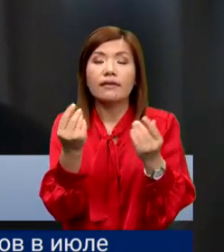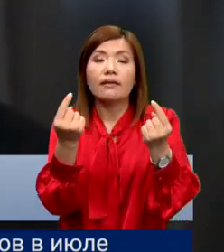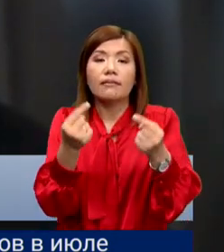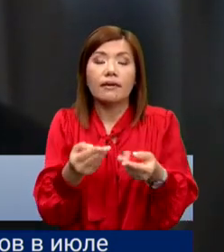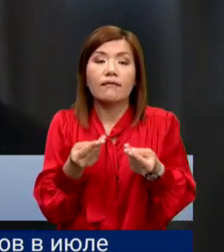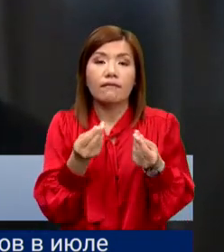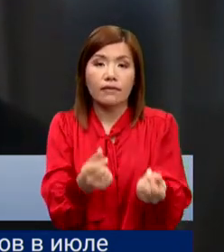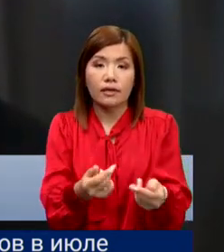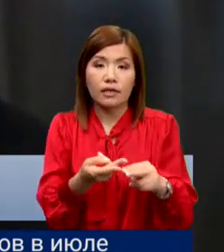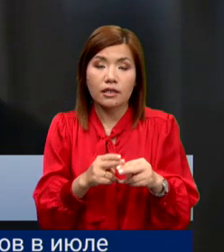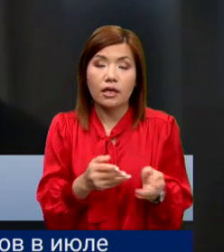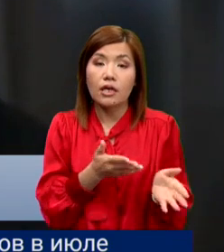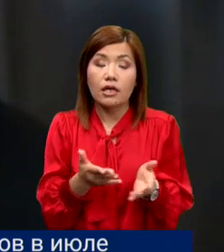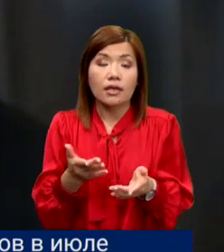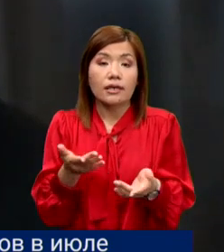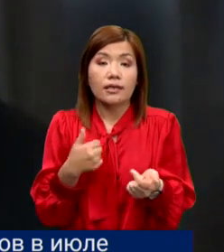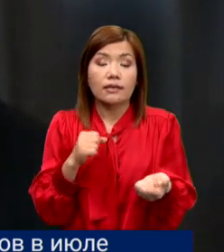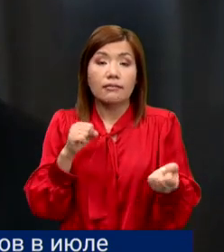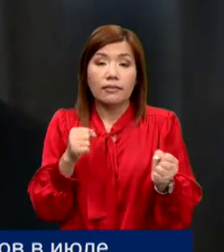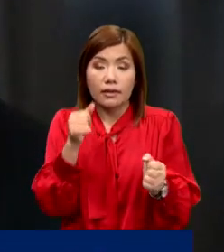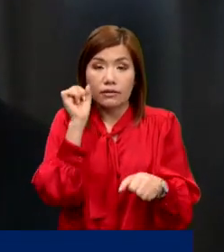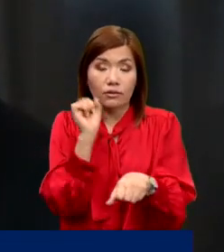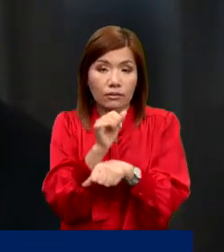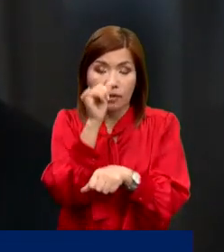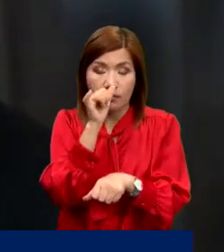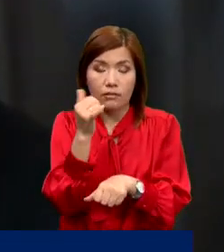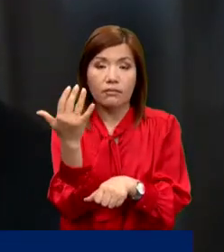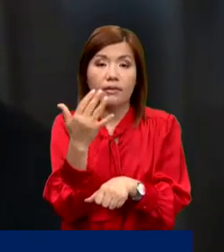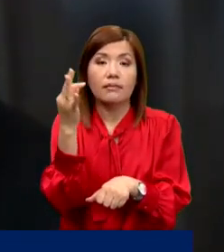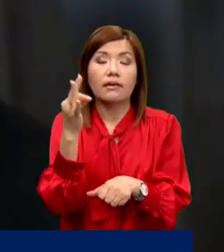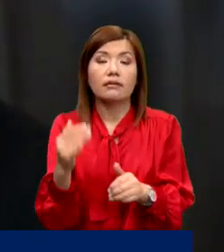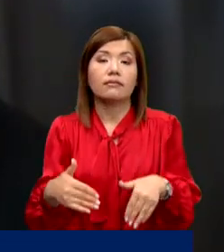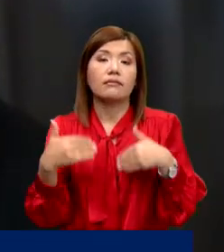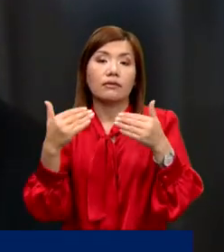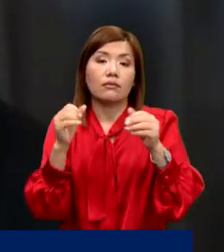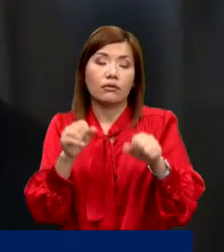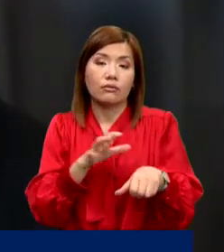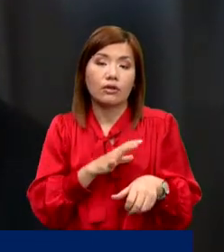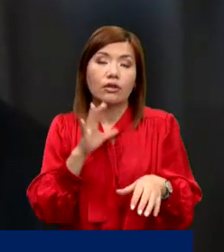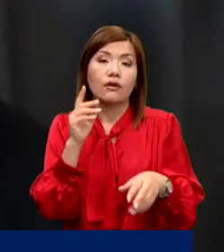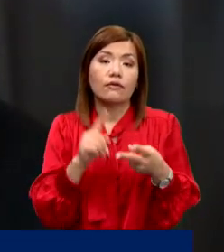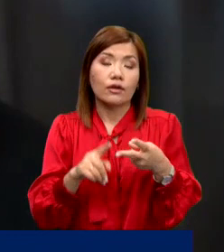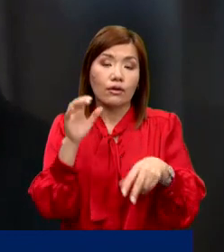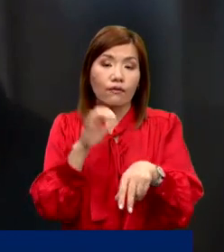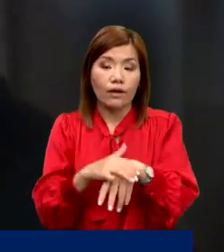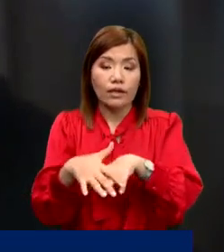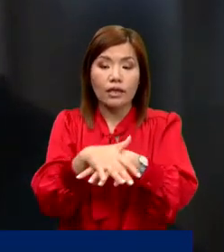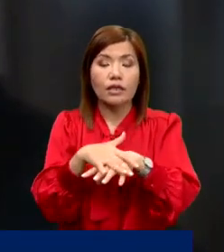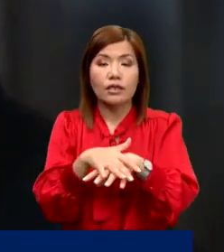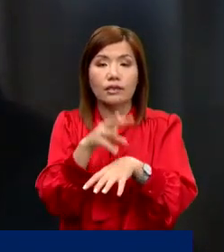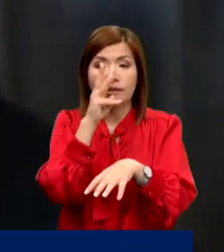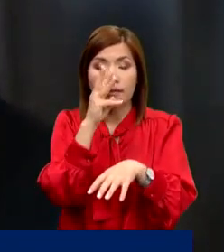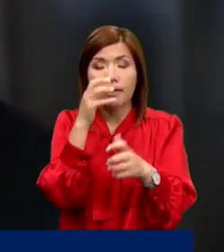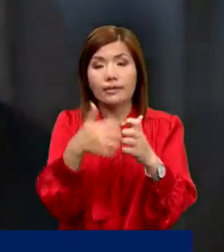етеді. Инфляцияны ырыққа көндіре алмасақ, баға 5%-дан жоғары өседі деп ойлаймын. Екінші фактор – халықтың орташа